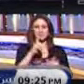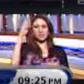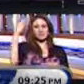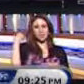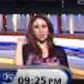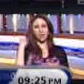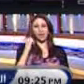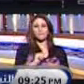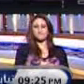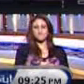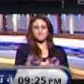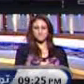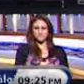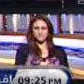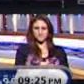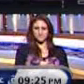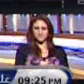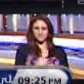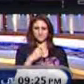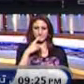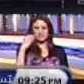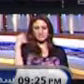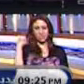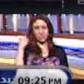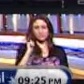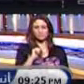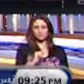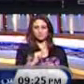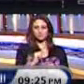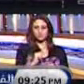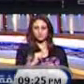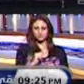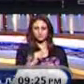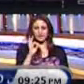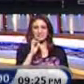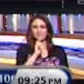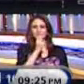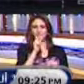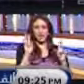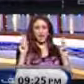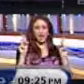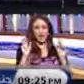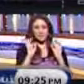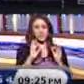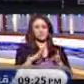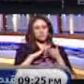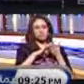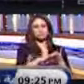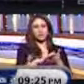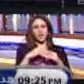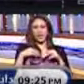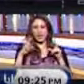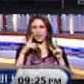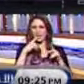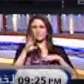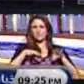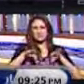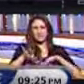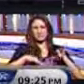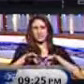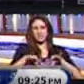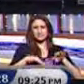في الاخره ان شاء الله باذن الله، ويكون ده ثواب. الحاجه الثانيه ده دور الاعلام. دورنا مش نقعد نتكلم في السياسه ونجيب